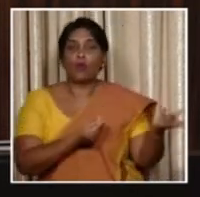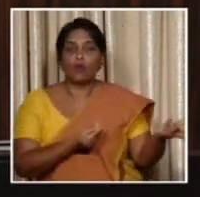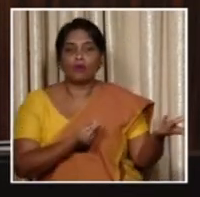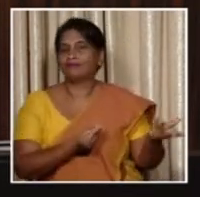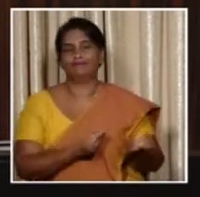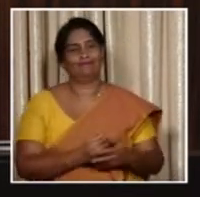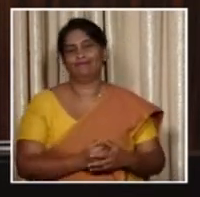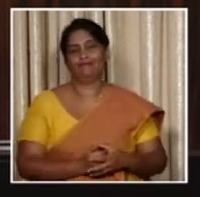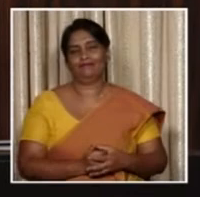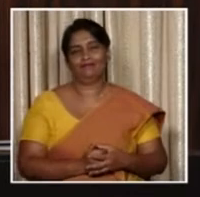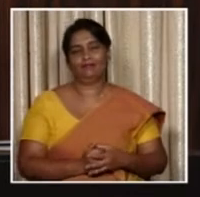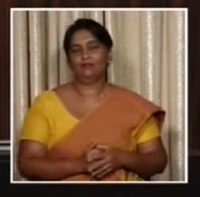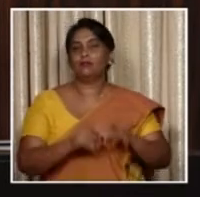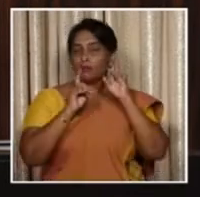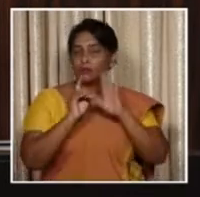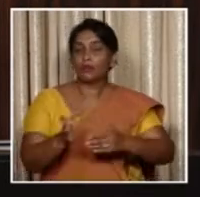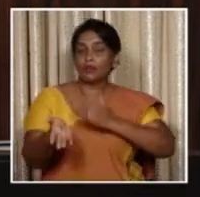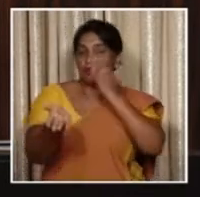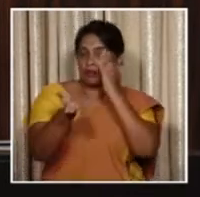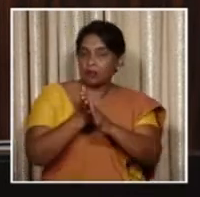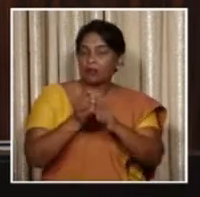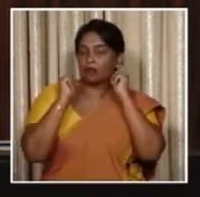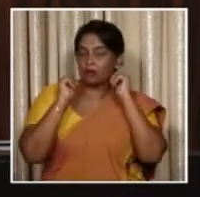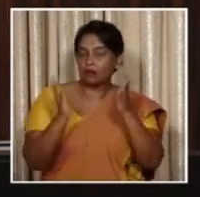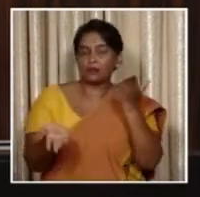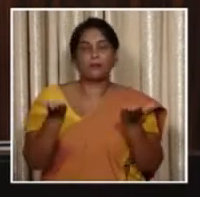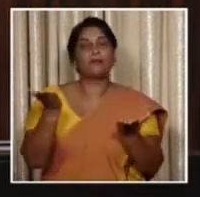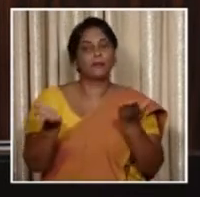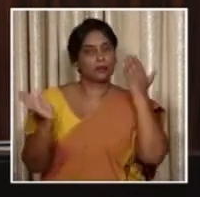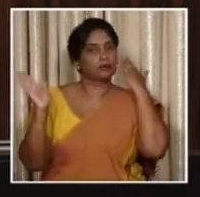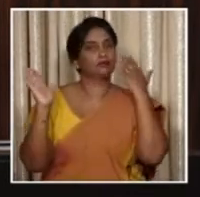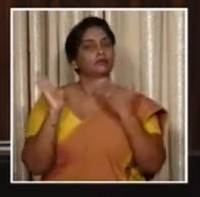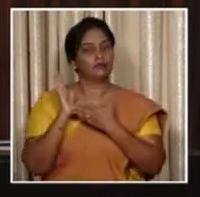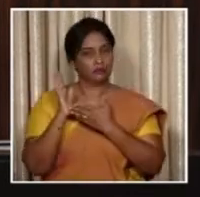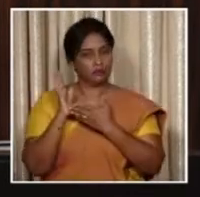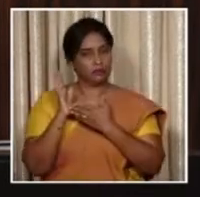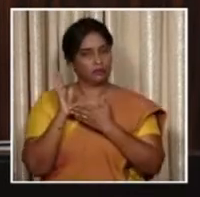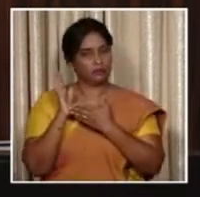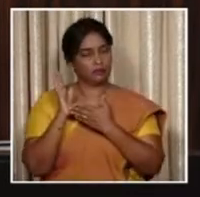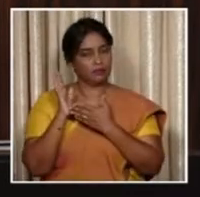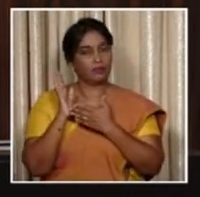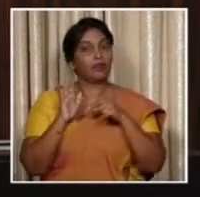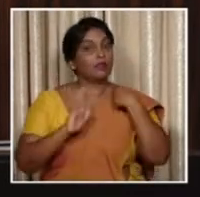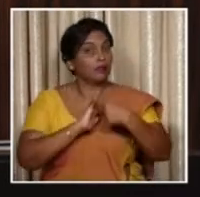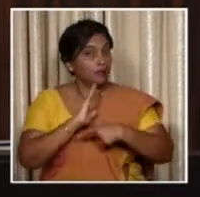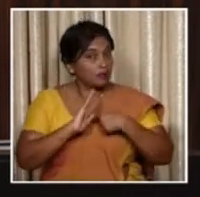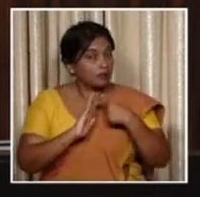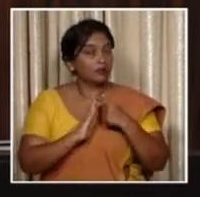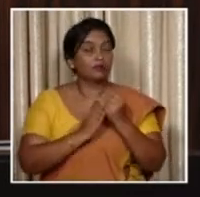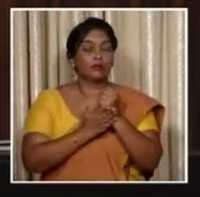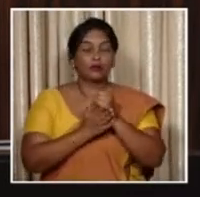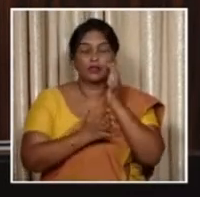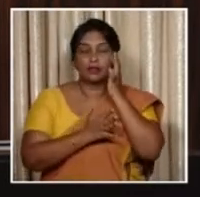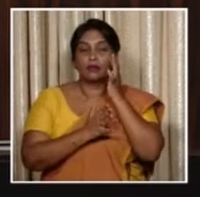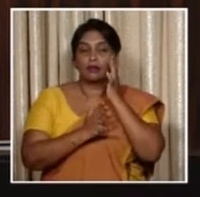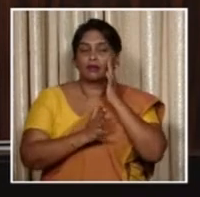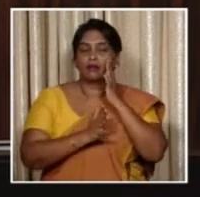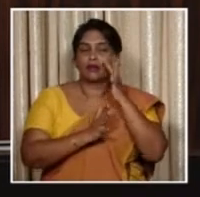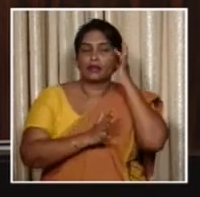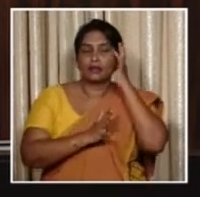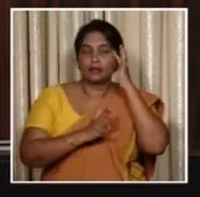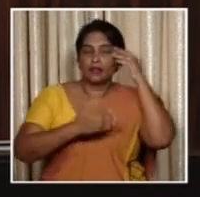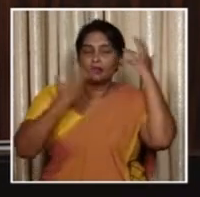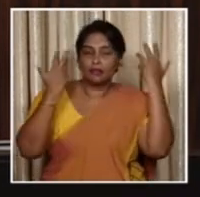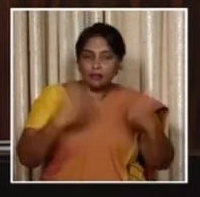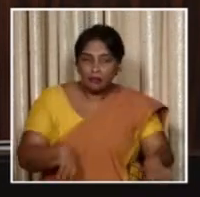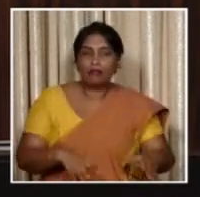නැහැ. ඒ නිසා යුක්තිය සාධාරණයේ පිළිබඳව මේ රටේ සිහින මැරෙනවා අපි මේ